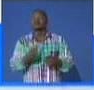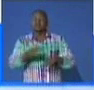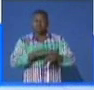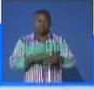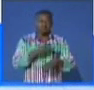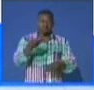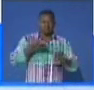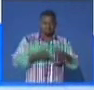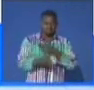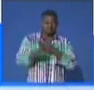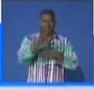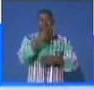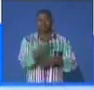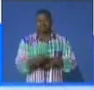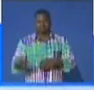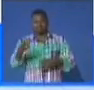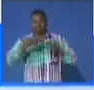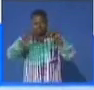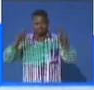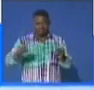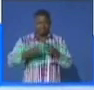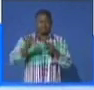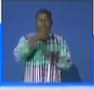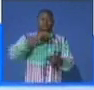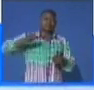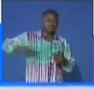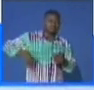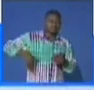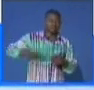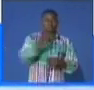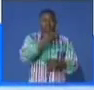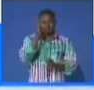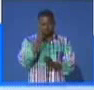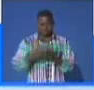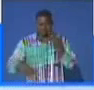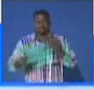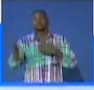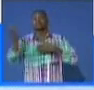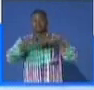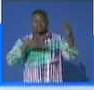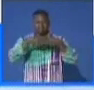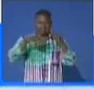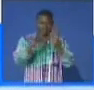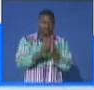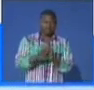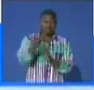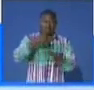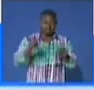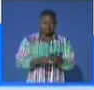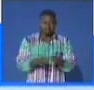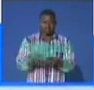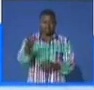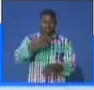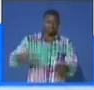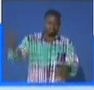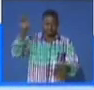pièces d'immatriculation et sur les retards dans l'exécution de certains chantiers. La séance a aussi été marquée